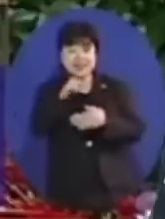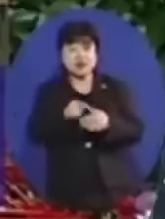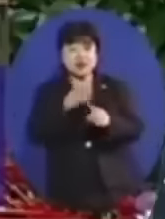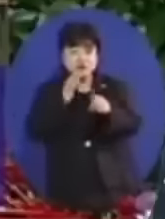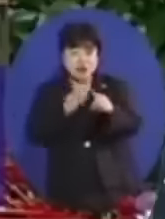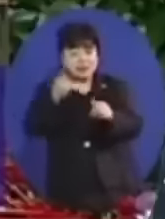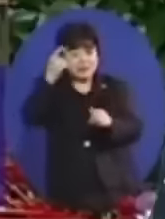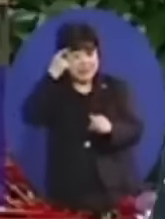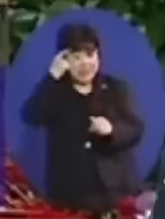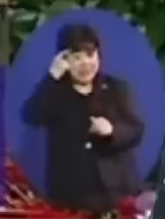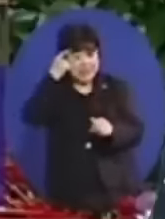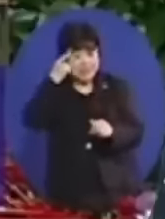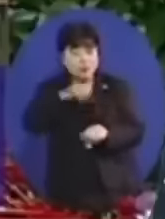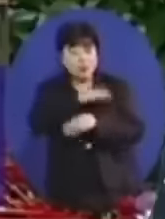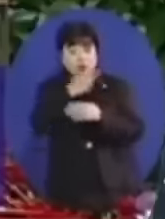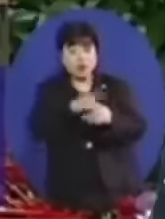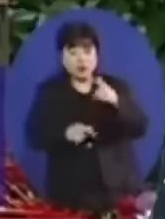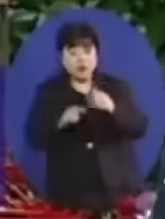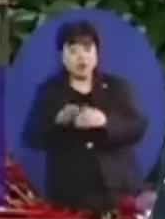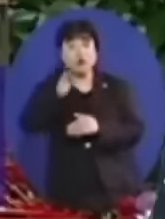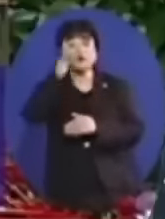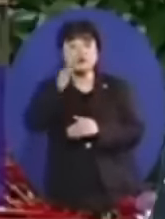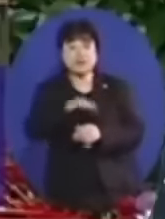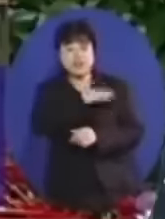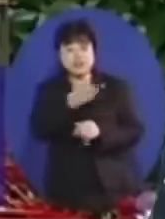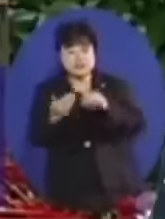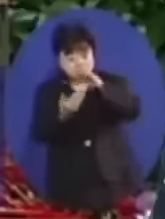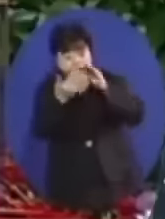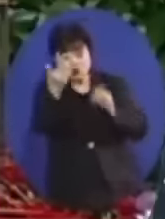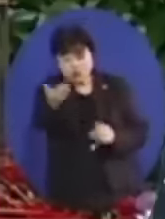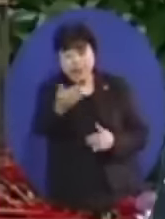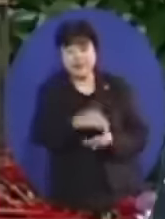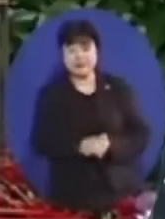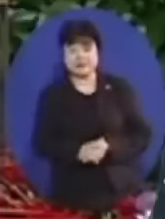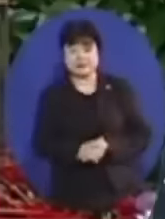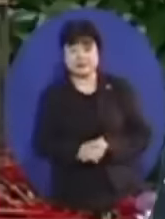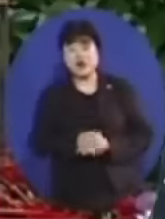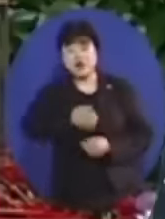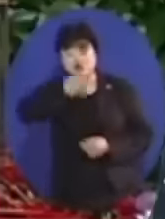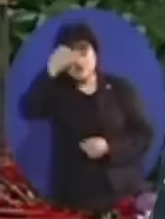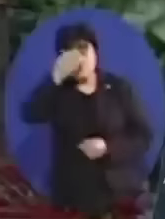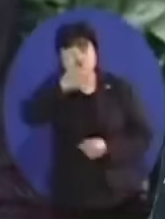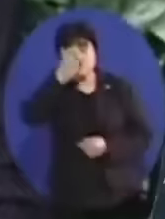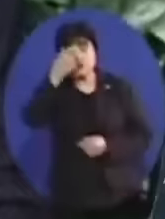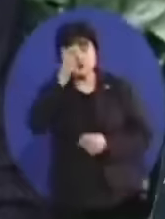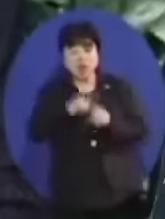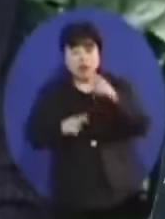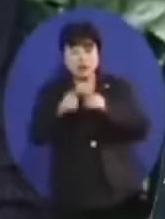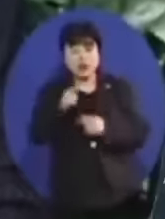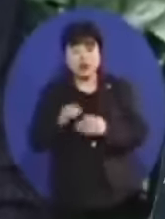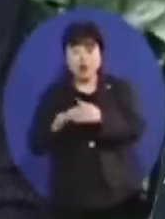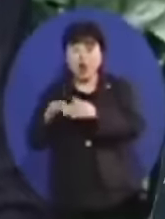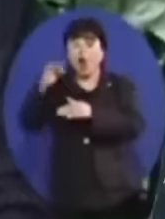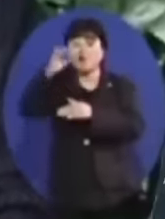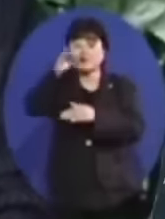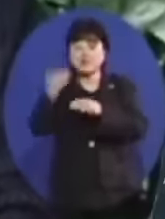것이나 생각하는 모든 것에 더 넘치도록 능히하시니 우리 꿈을 꾸는 것보다 더 넘치게